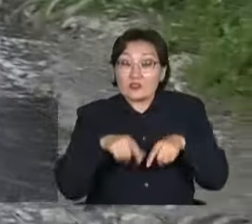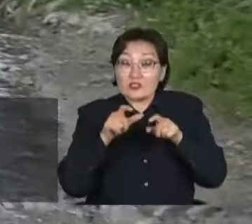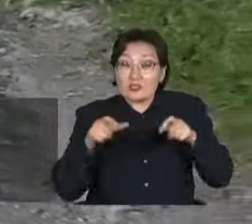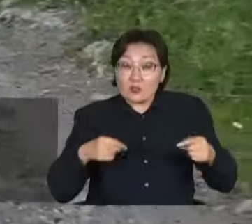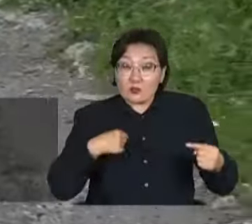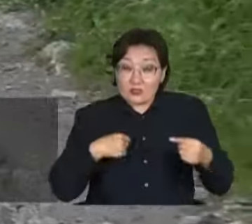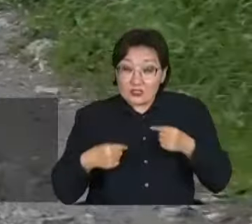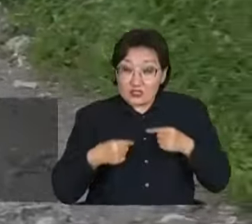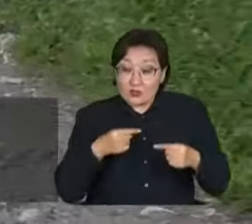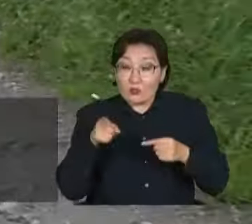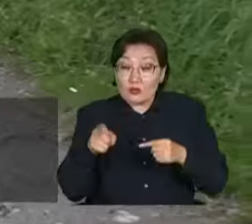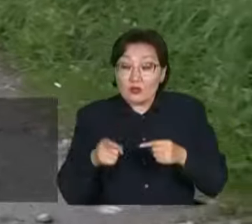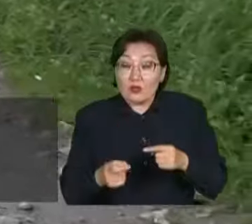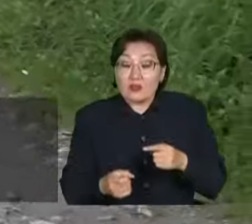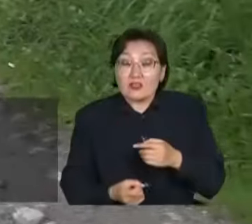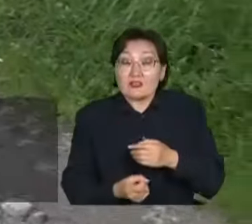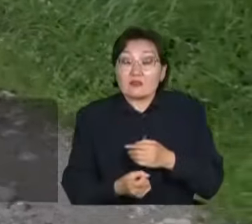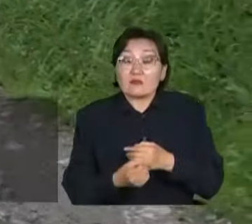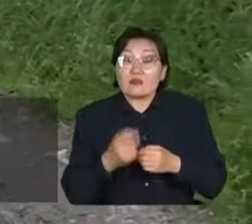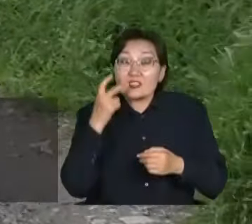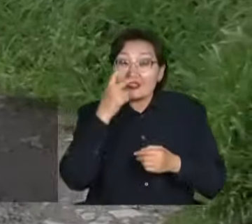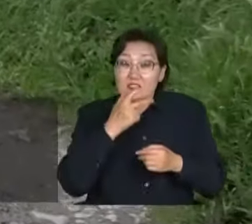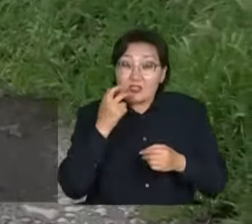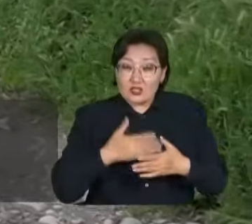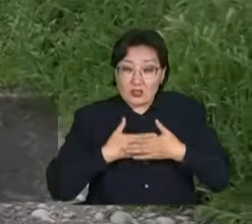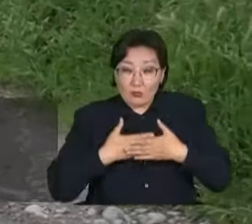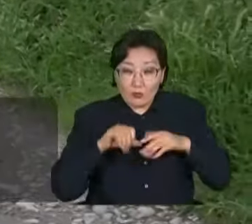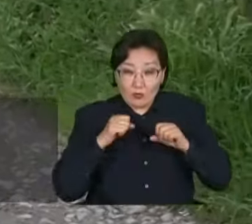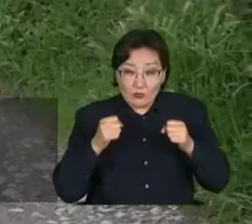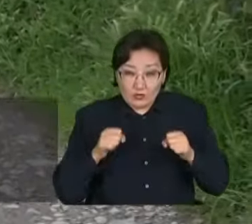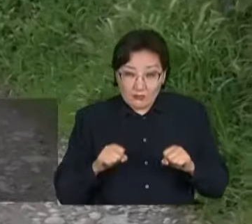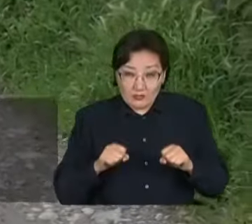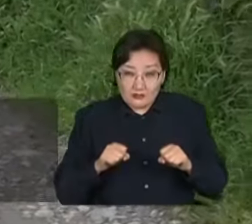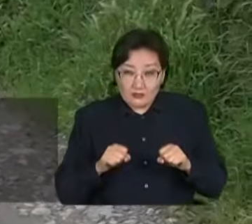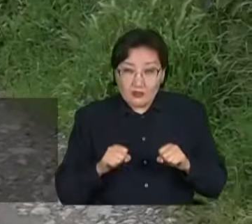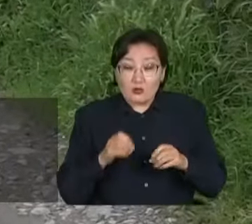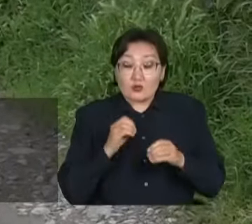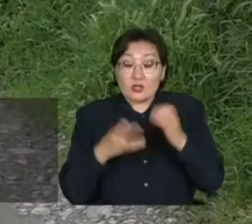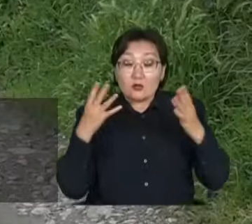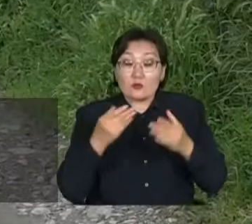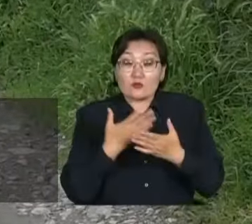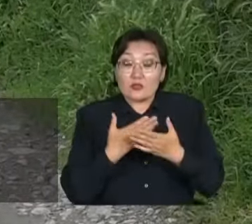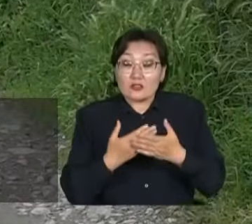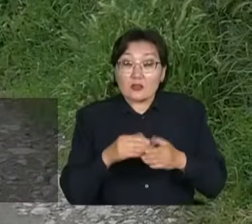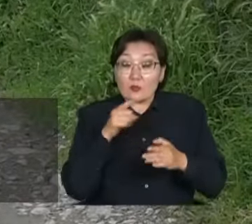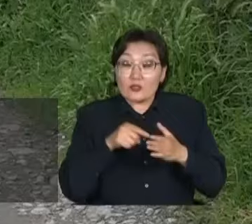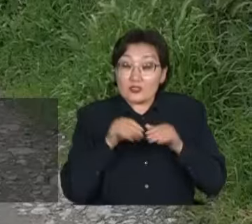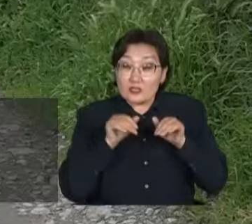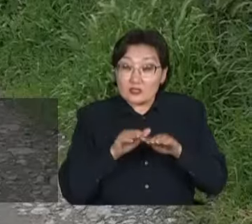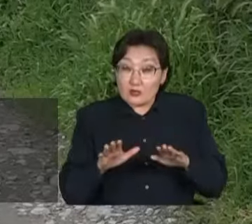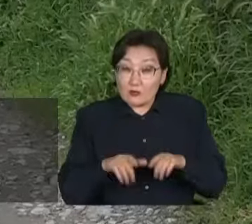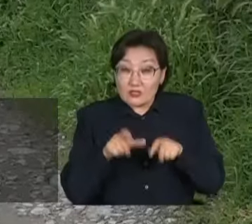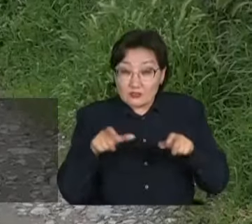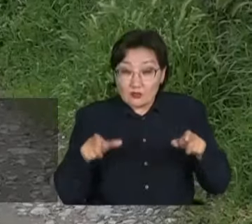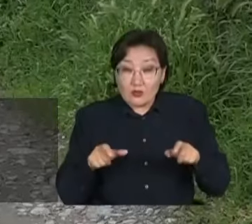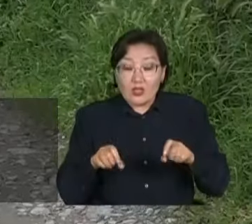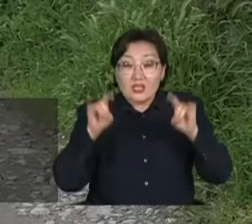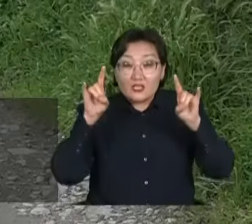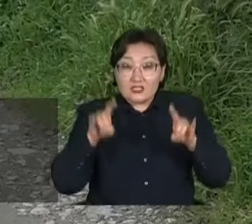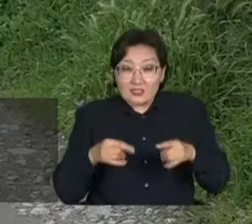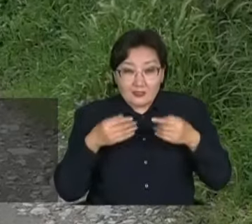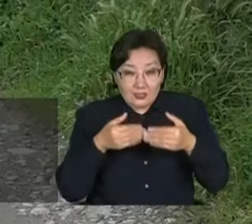титығына тиген, себебі одан шыққан қолаңса еспен демалу мүмкін емес дейді. 10 күнге жуық мәселе шешілмеген тұрғындар енді терезе